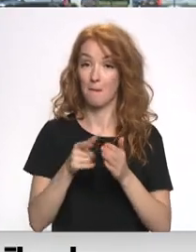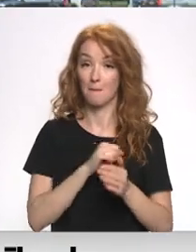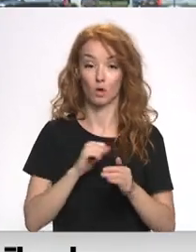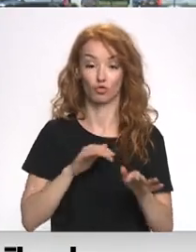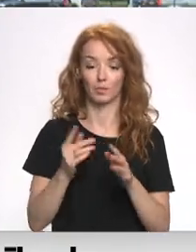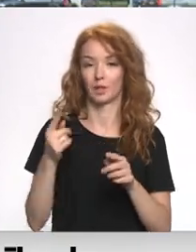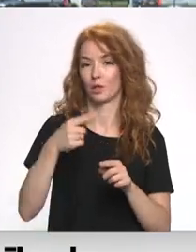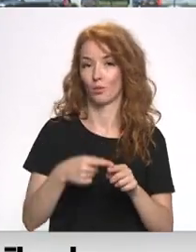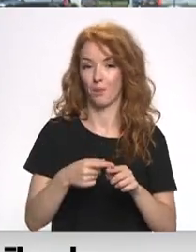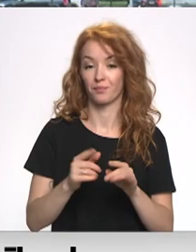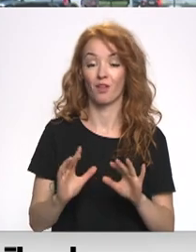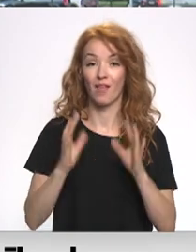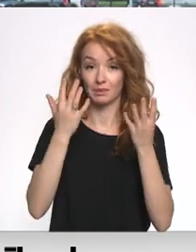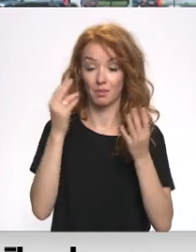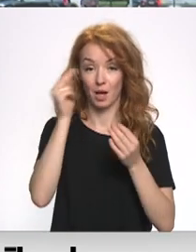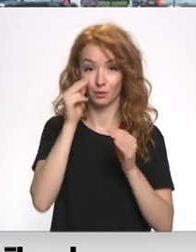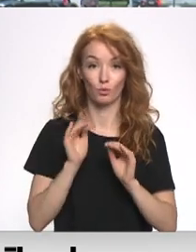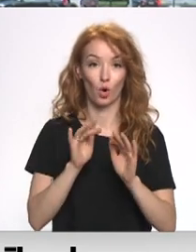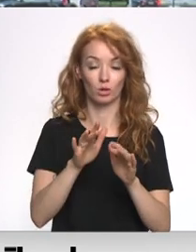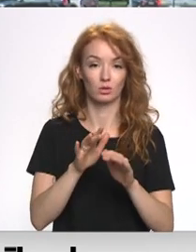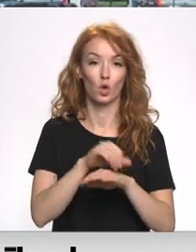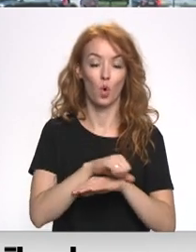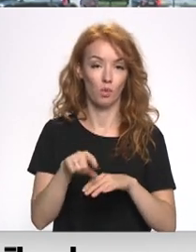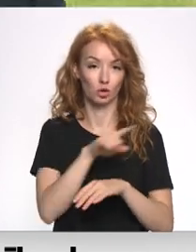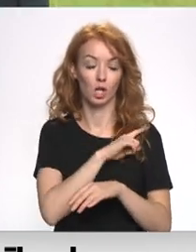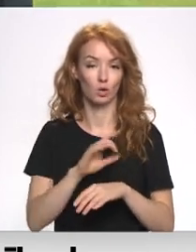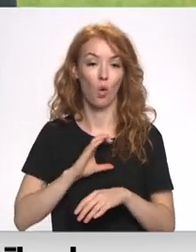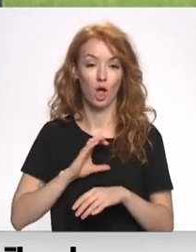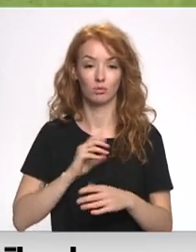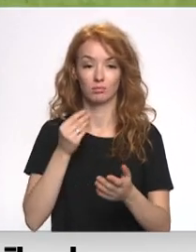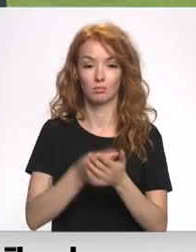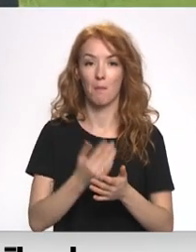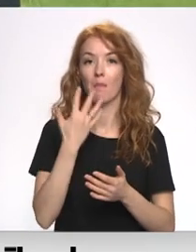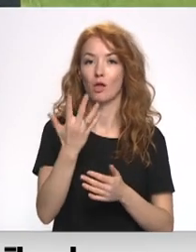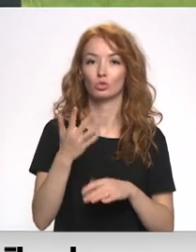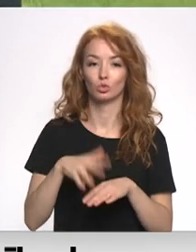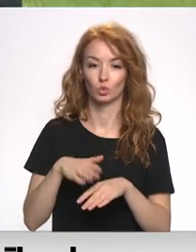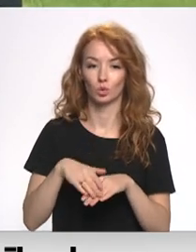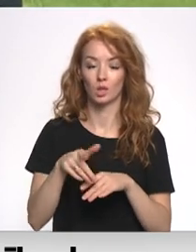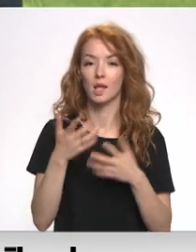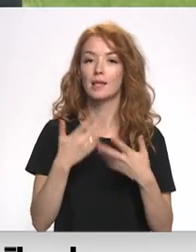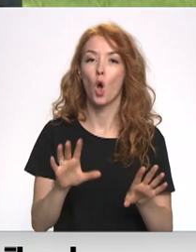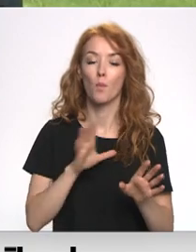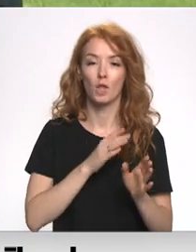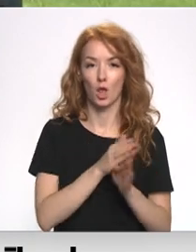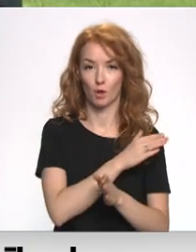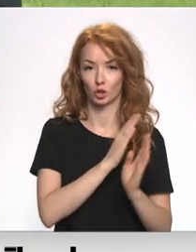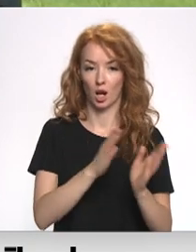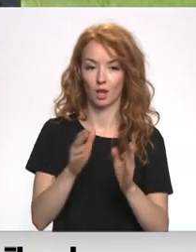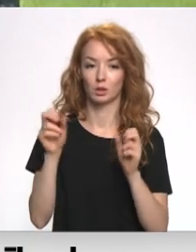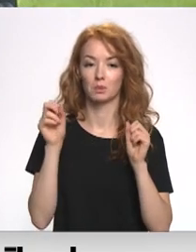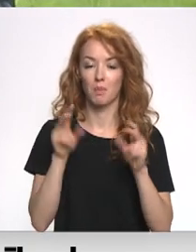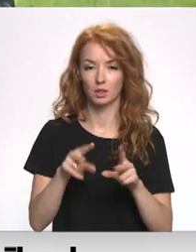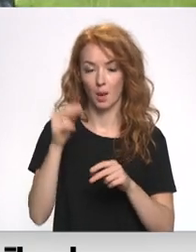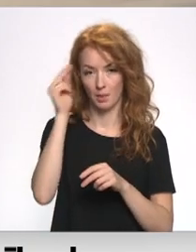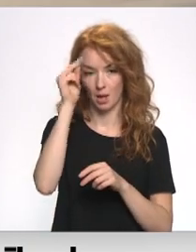reizi. Sekmīgam mācību procesam Valsts robežsardzes koledža iegādājās 5 suņus, kuri jau bija sagatavoti specializētu